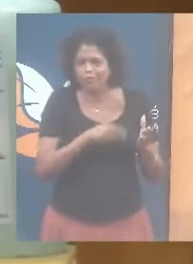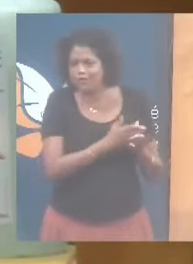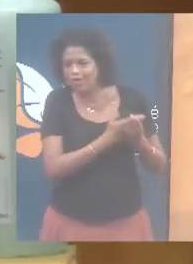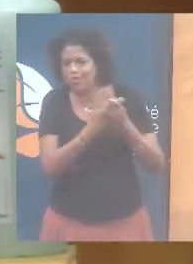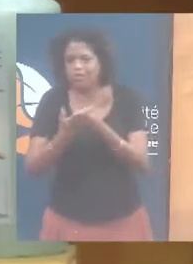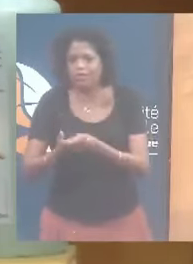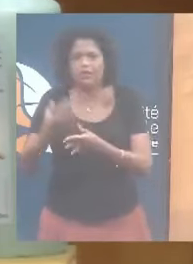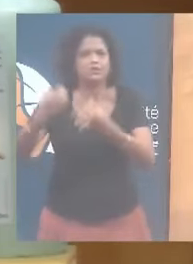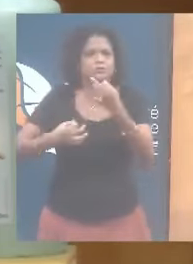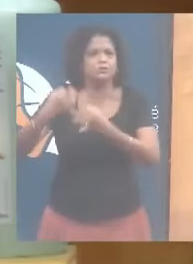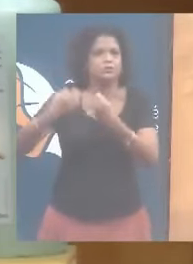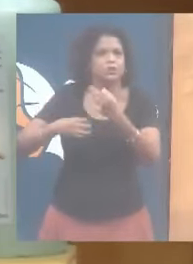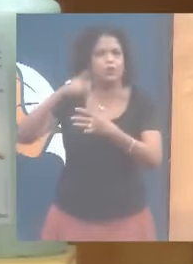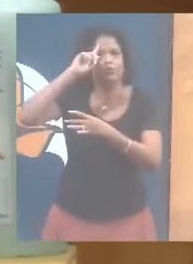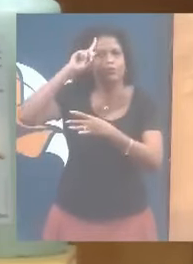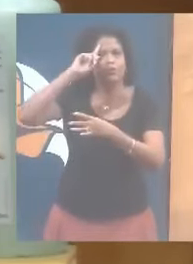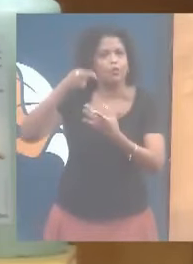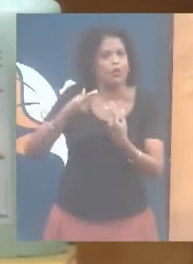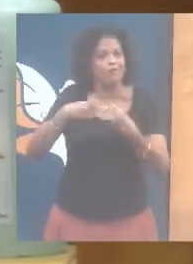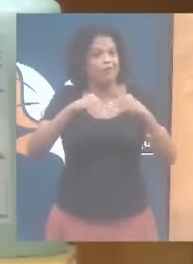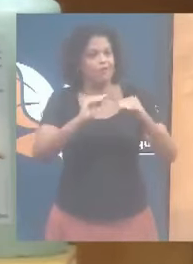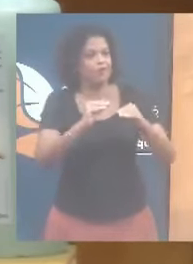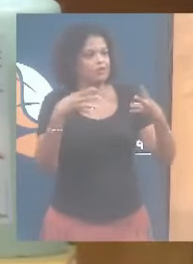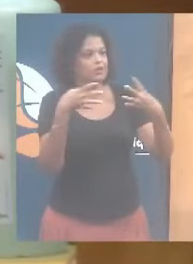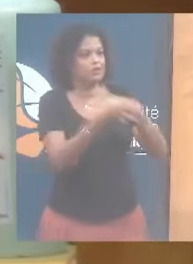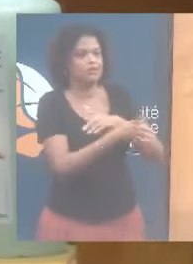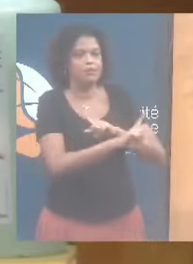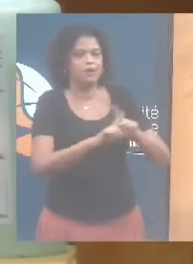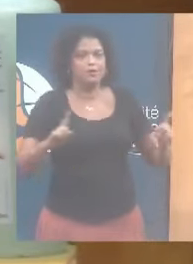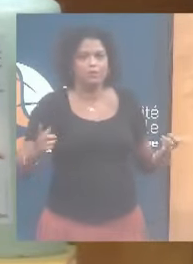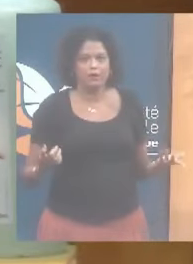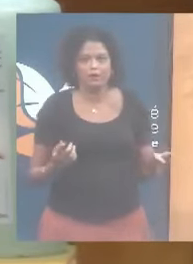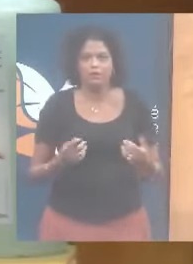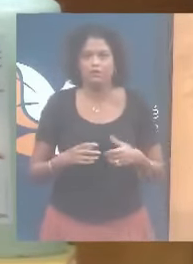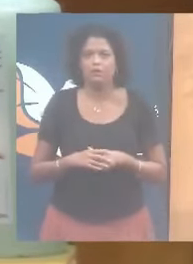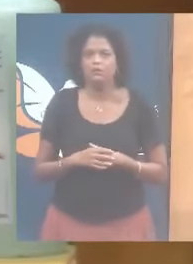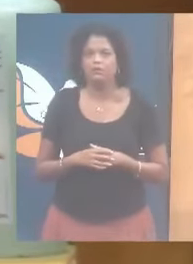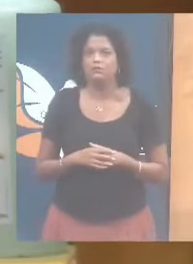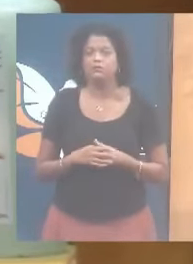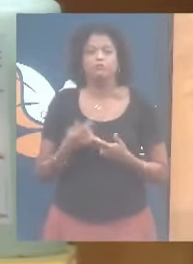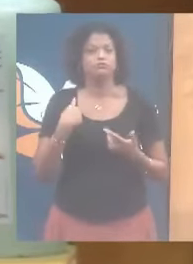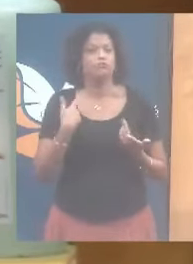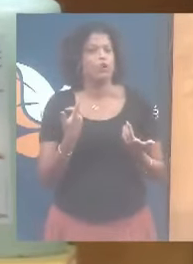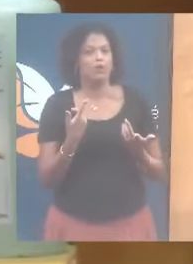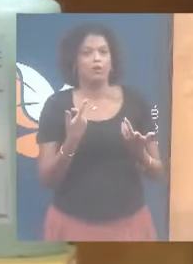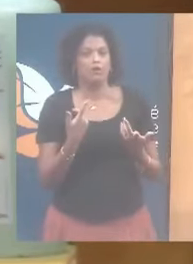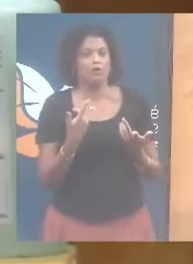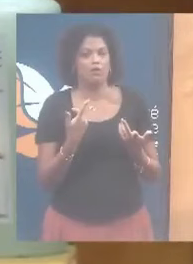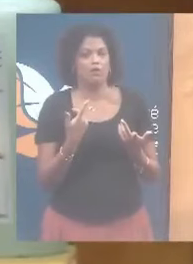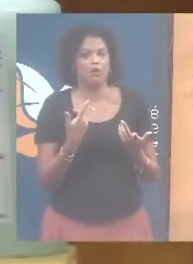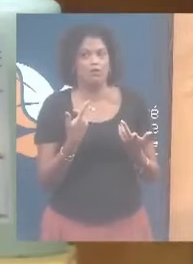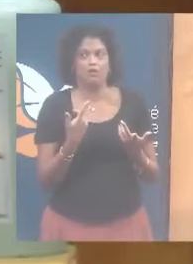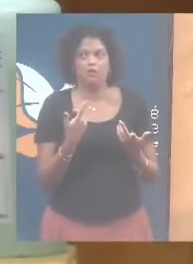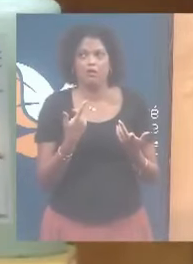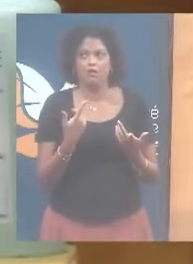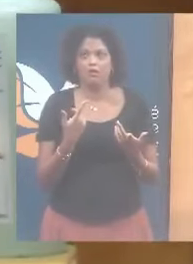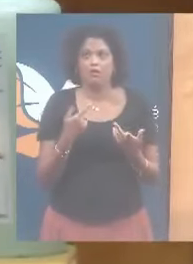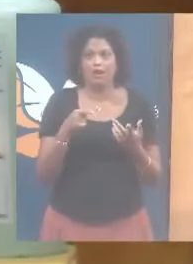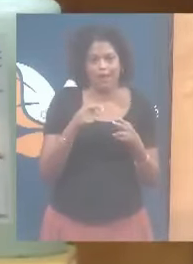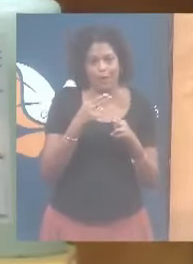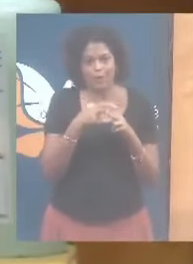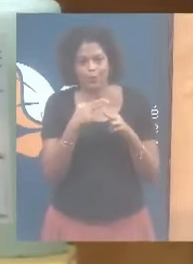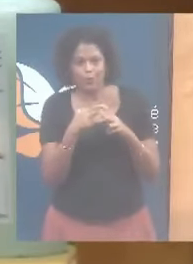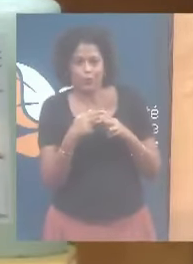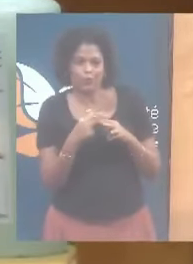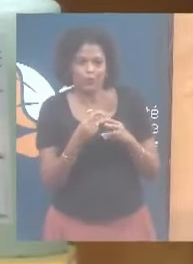avaient vendu de manière non transparente. Donc, je ne vais pas mettre à l'index telle ou telle